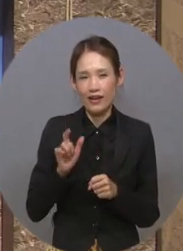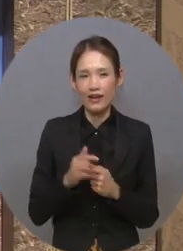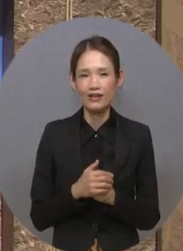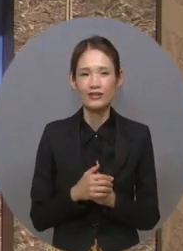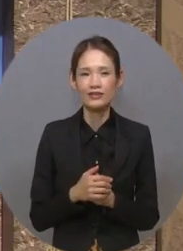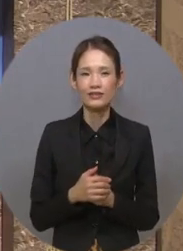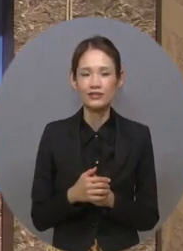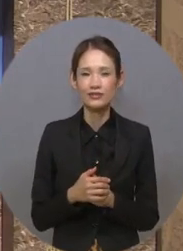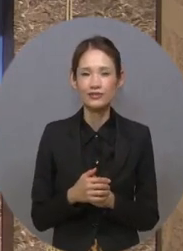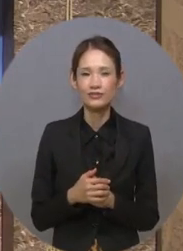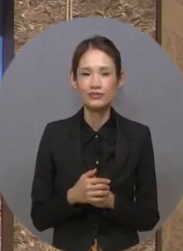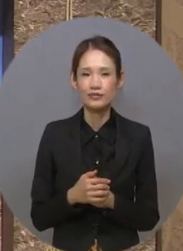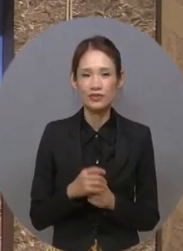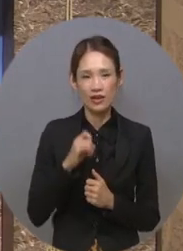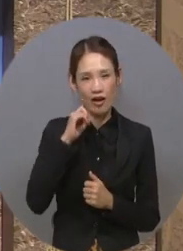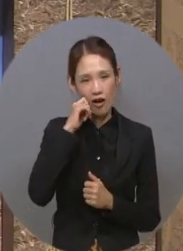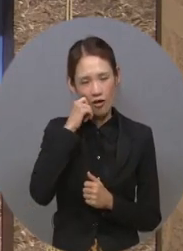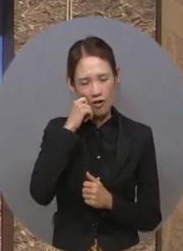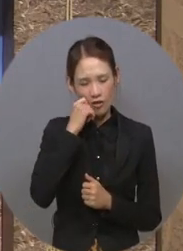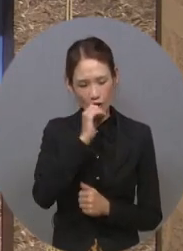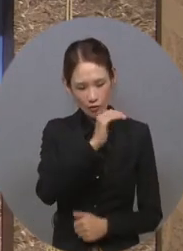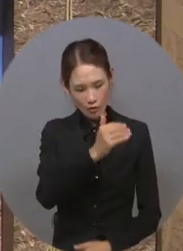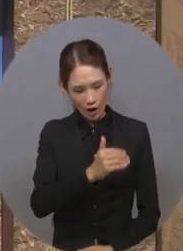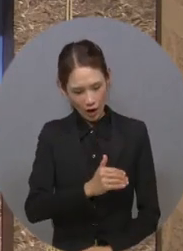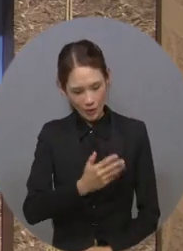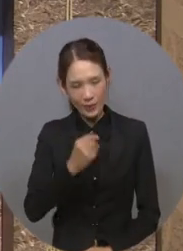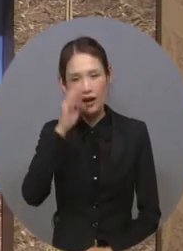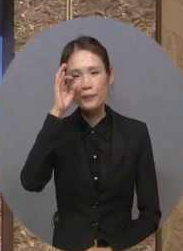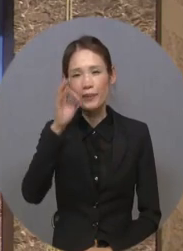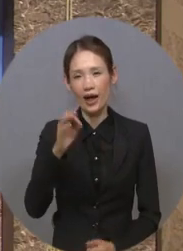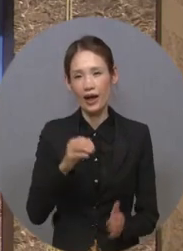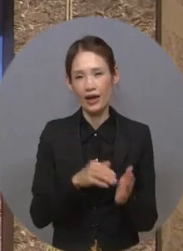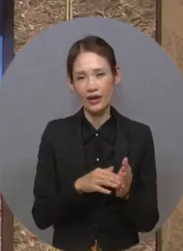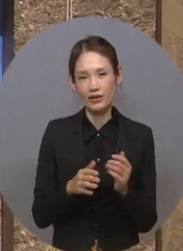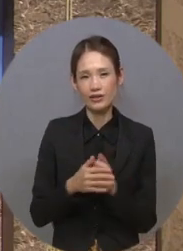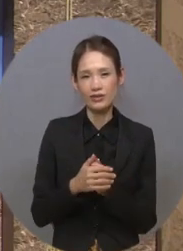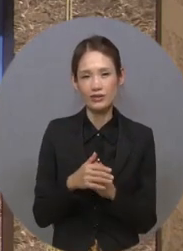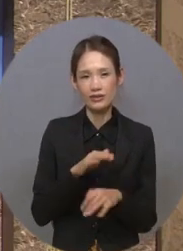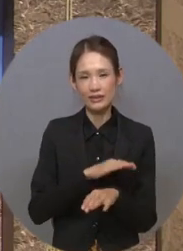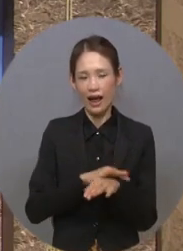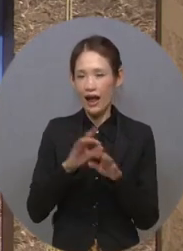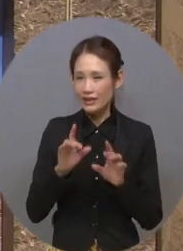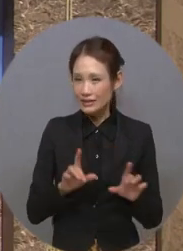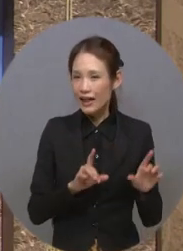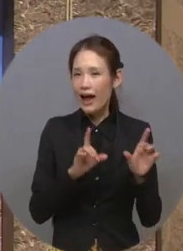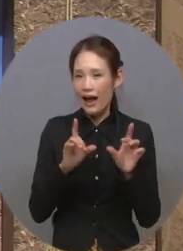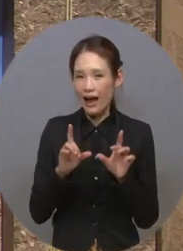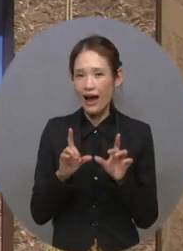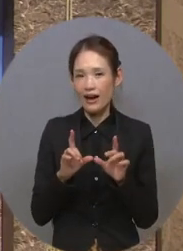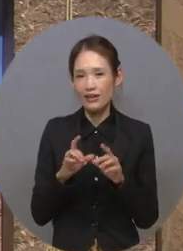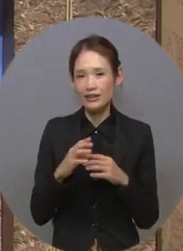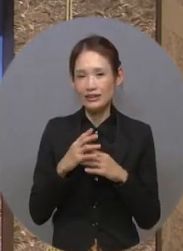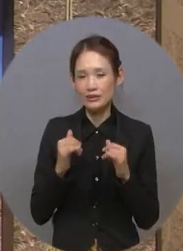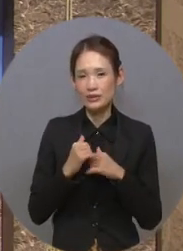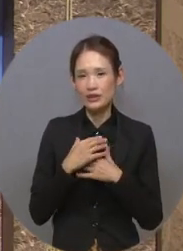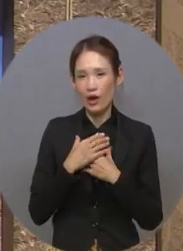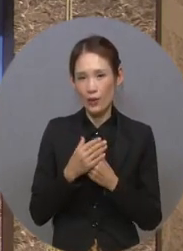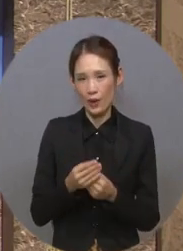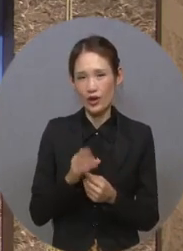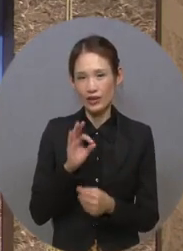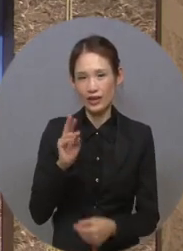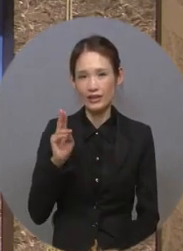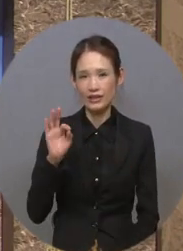또 어려운 과정도 많이 봤기 때문에 네. 좀 더 잘 사는 양주, 우리 시민이 편안한 양주